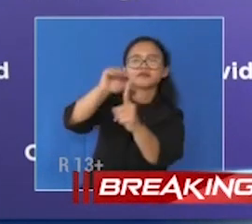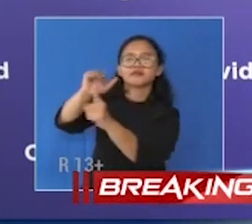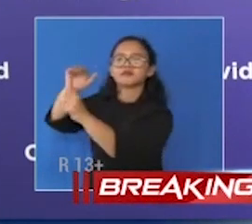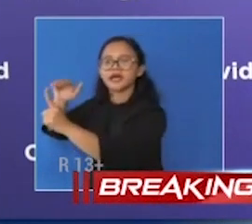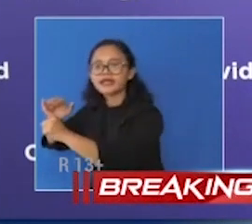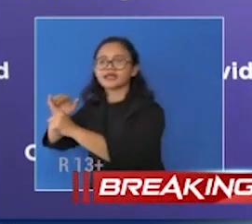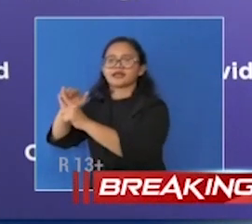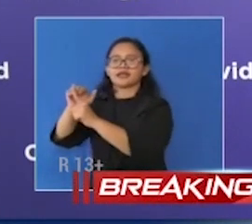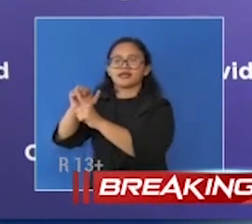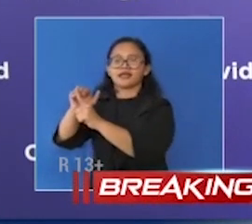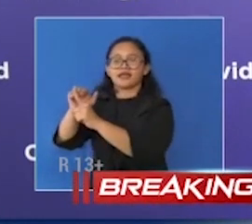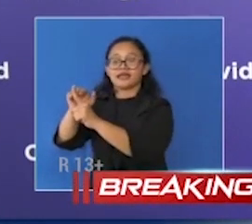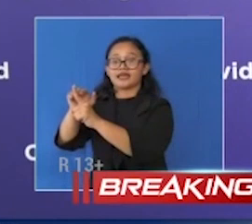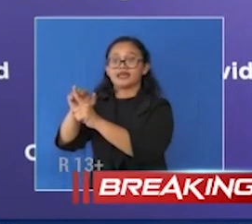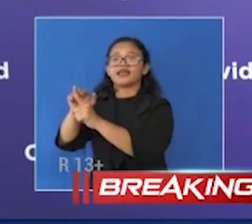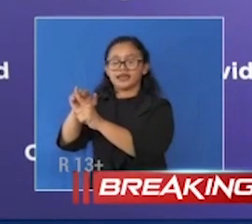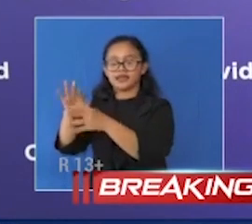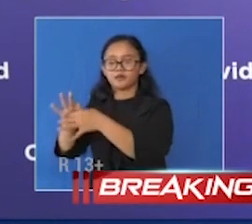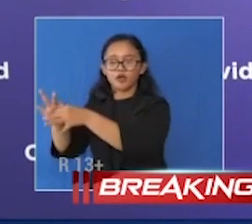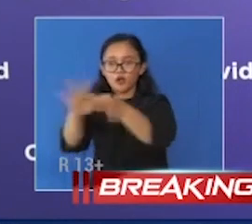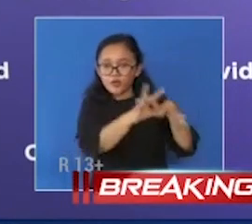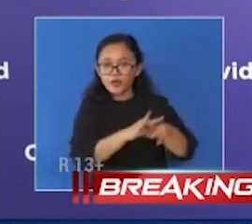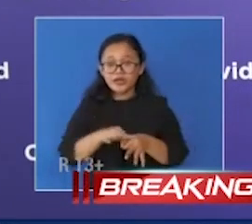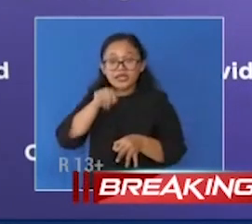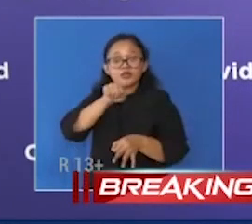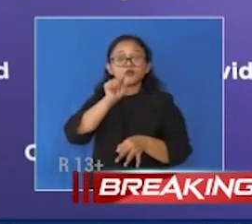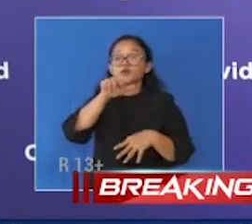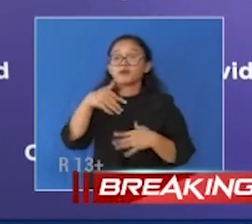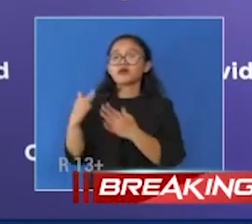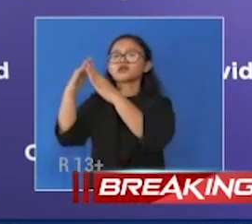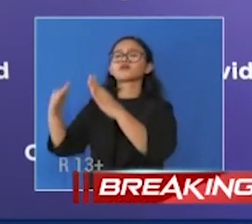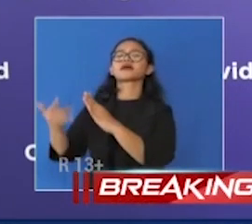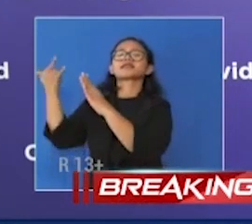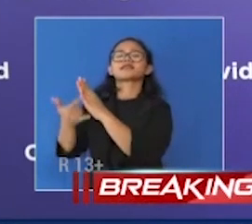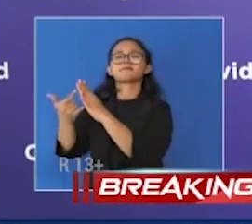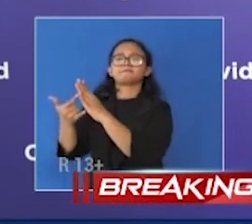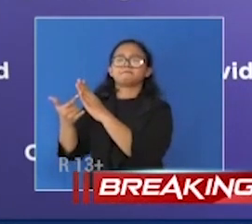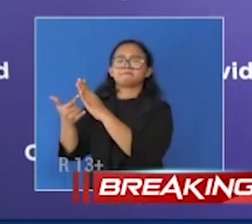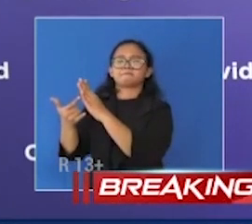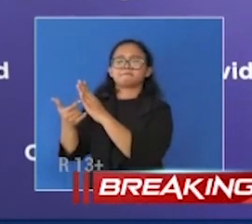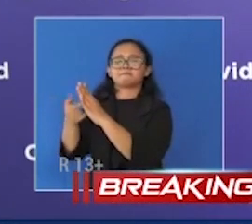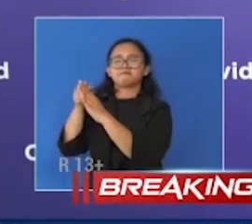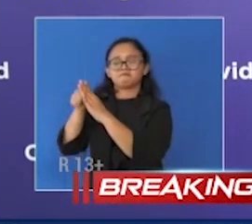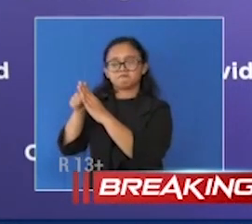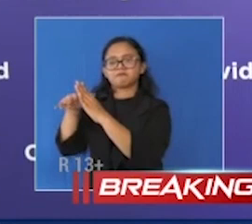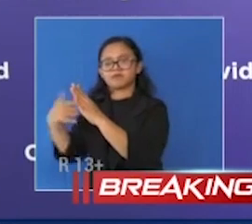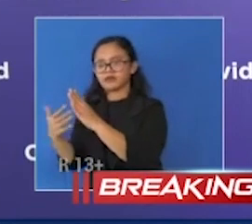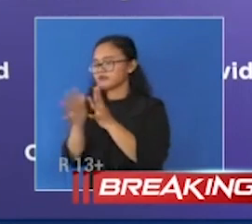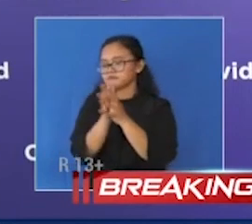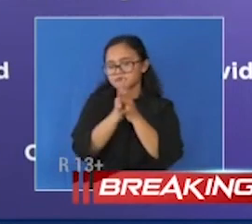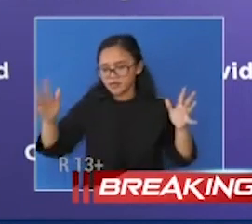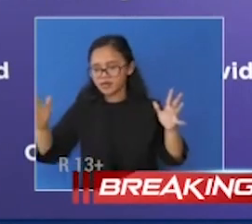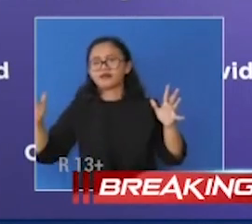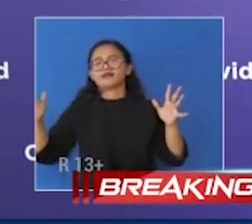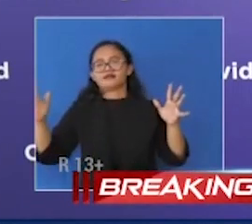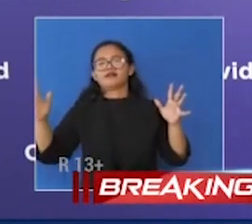bergotong-royong agar tetap berada di rumah menjaga jarak yang